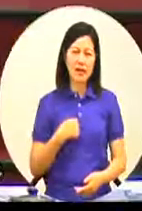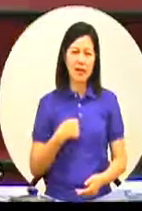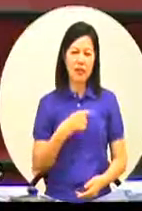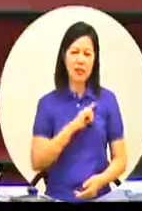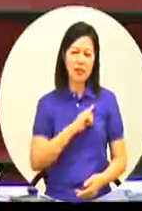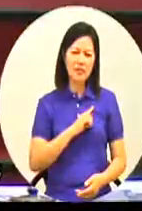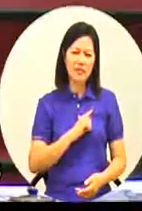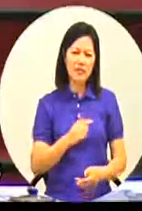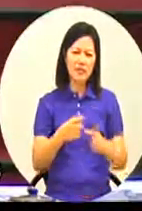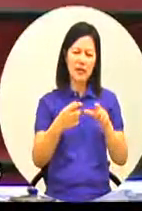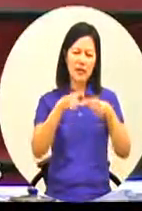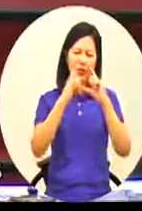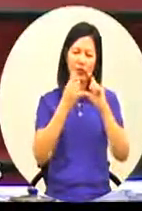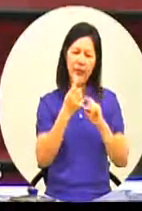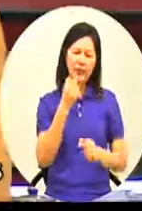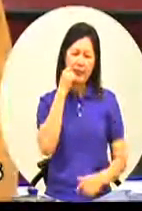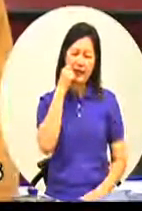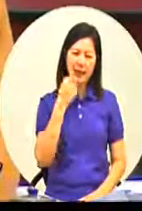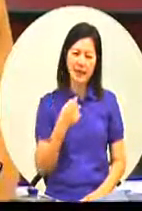啊。